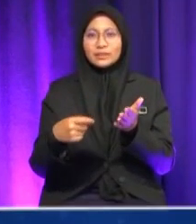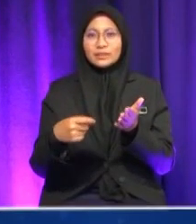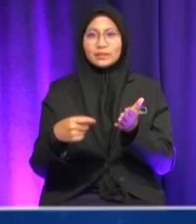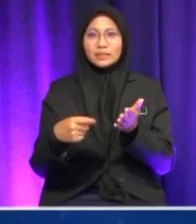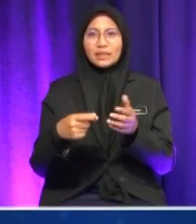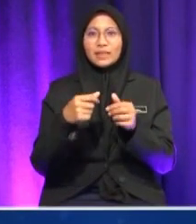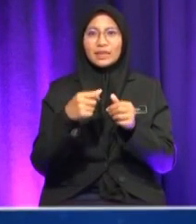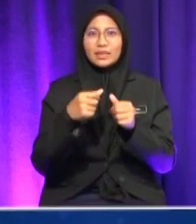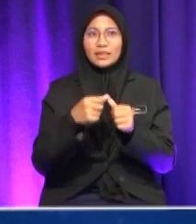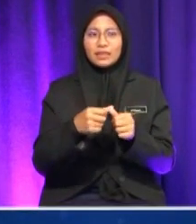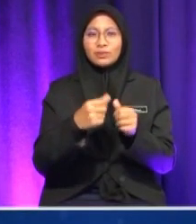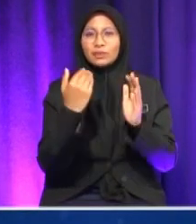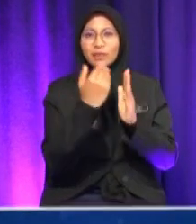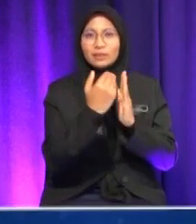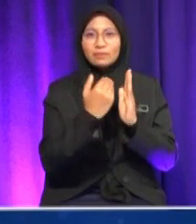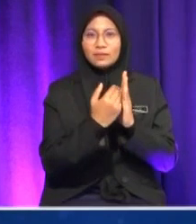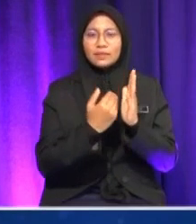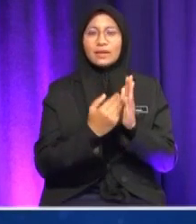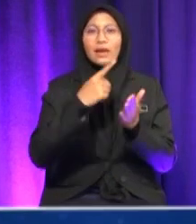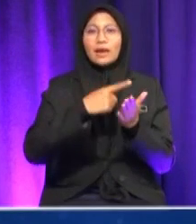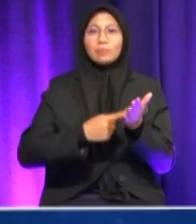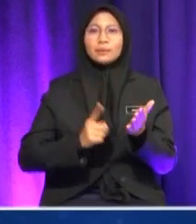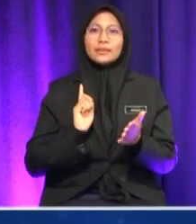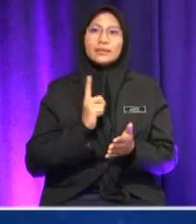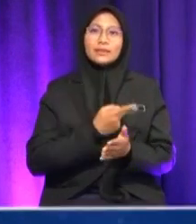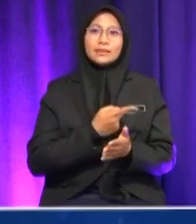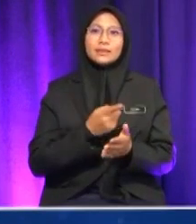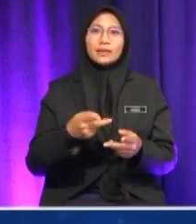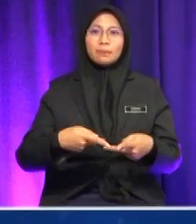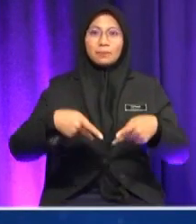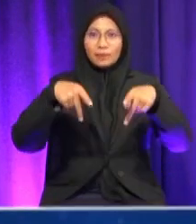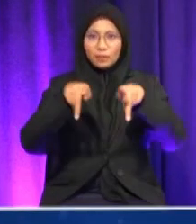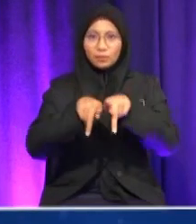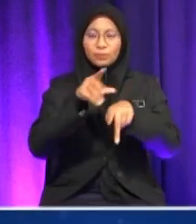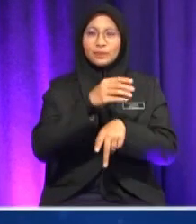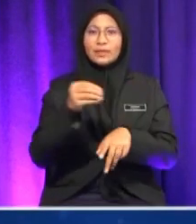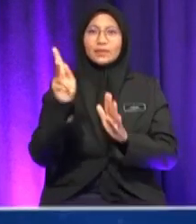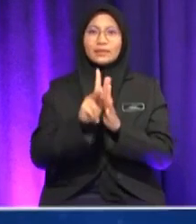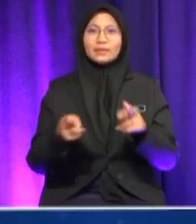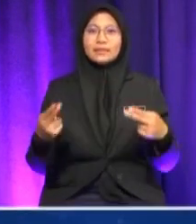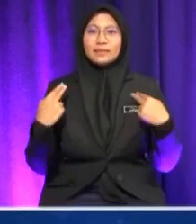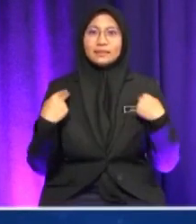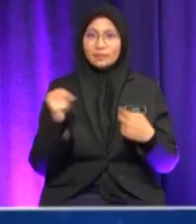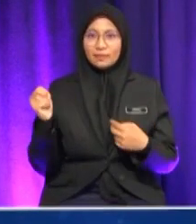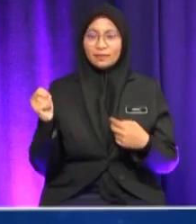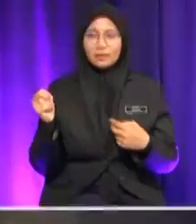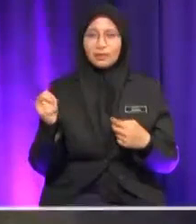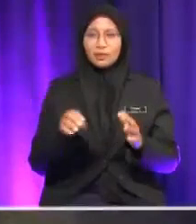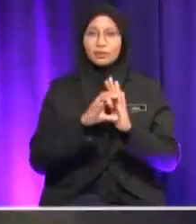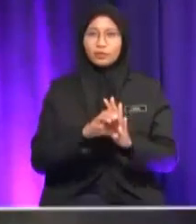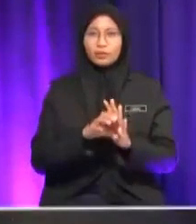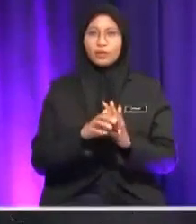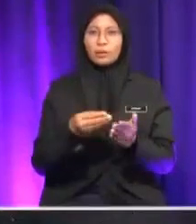mengkategorikan setiap item keperluan atau kehendak. Contohnya, membayar bil elektrik, keperluan atau kehendak?